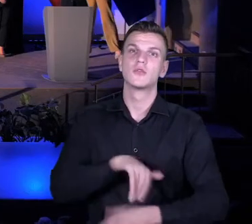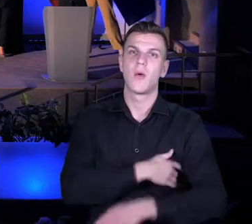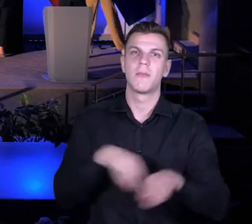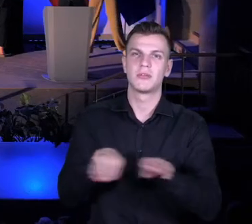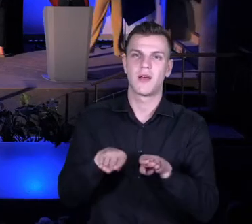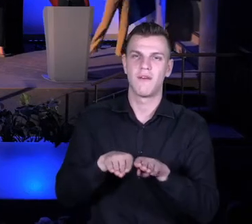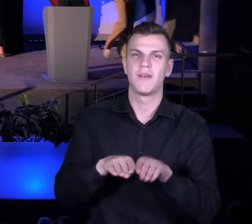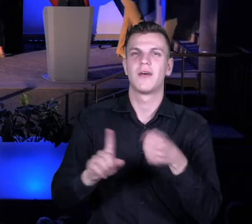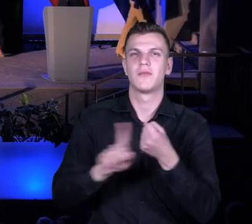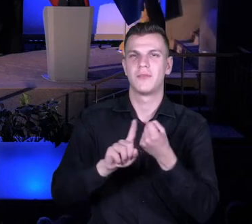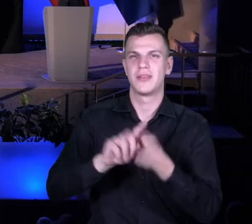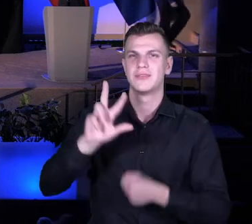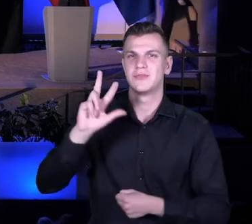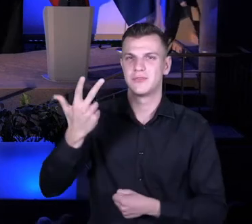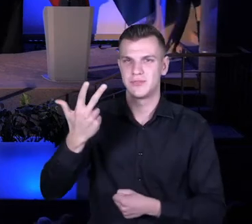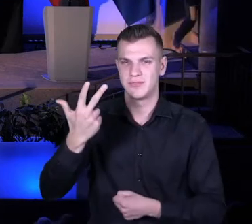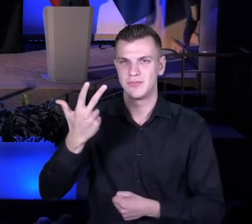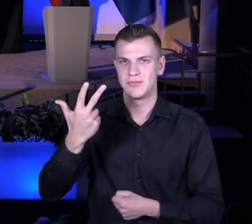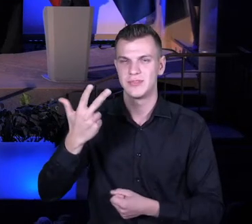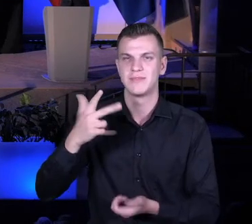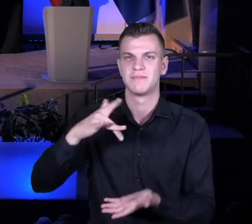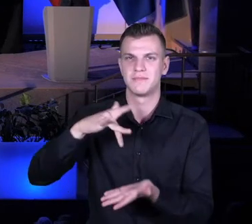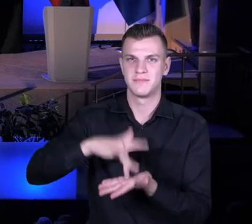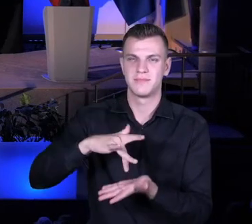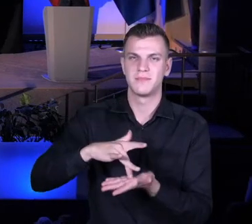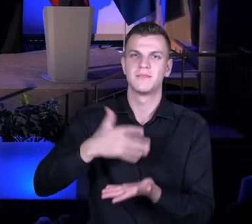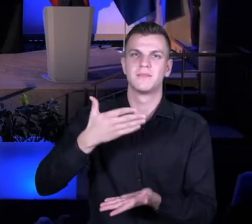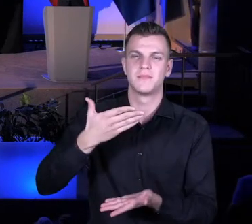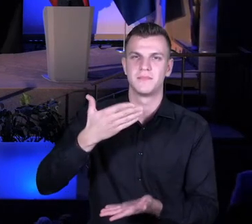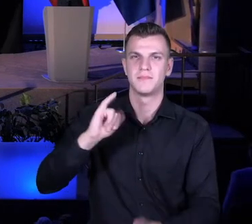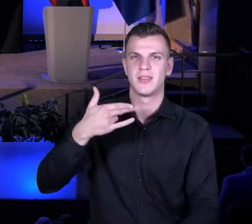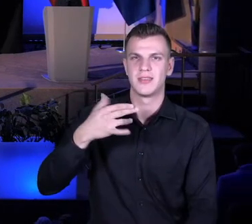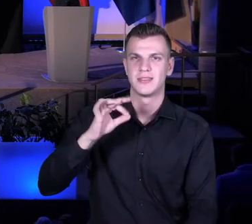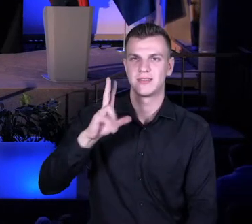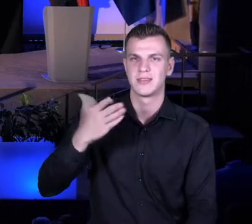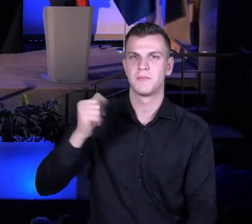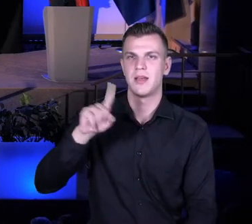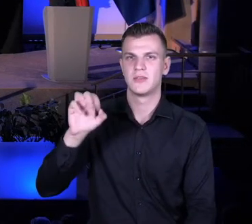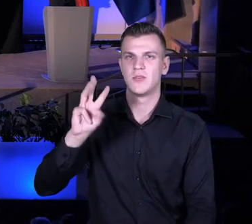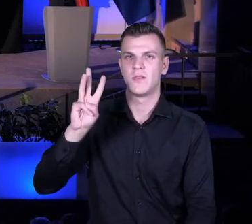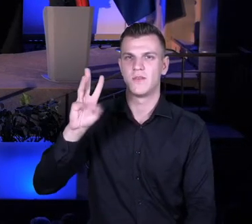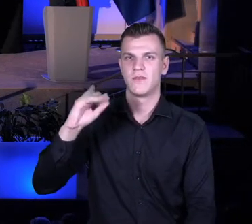3 imienia Jana Pawła II w Mińsku Mazowieckim. Zapraszamy cię, Grzegorzu.